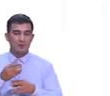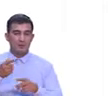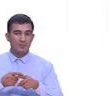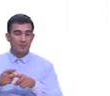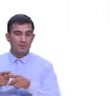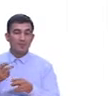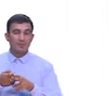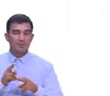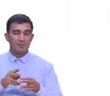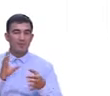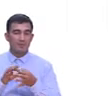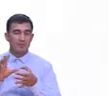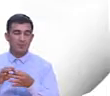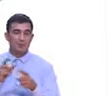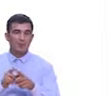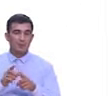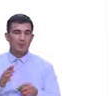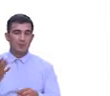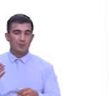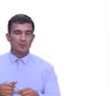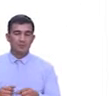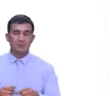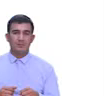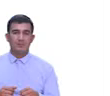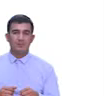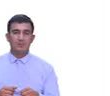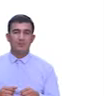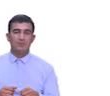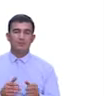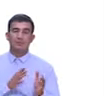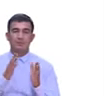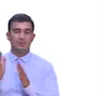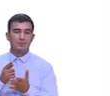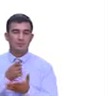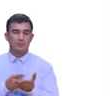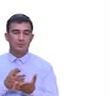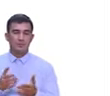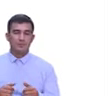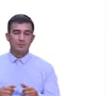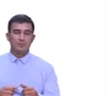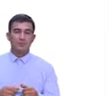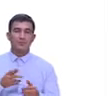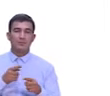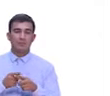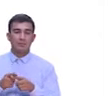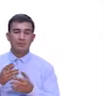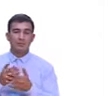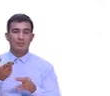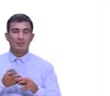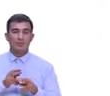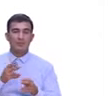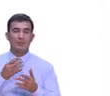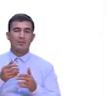BA kesma ko'rinishida beriladi. Keyingi savol. Kesmaning chetki va